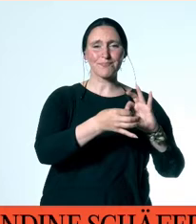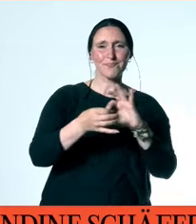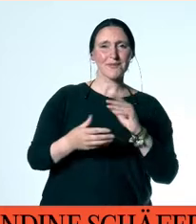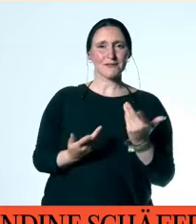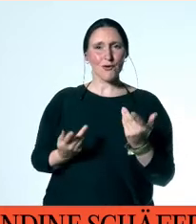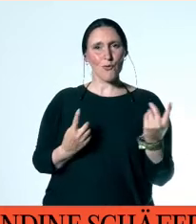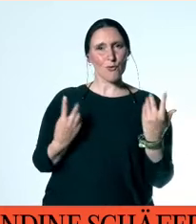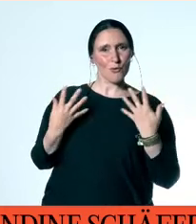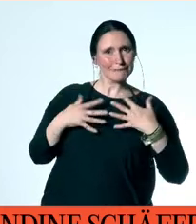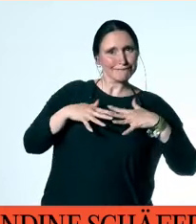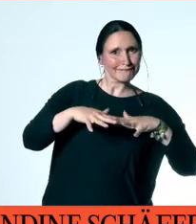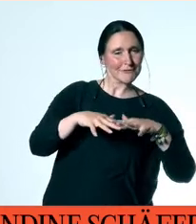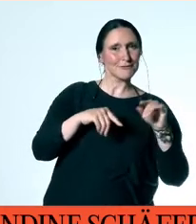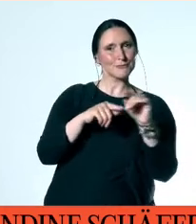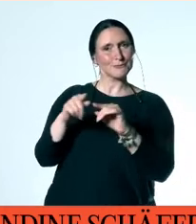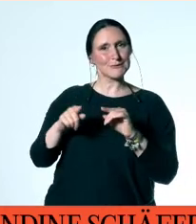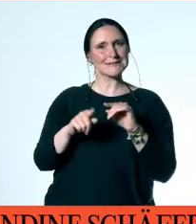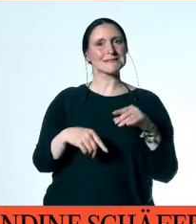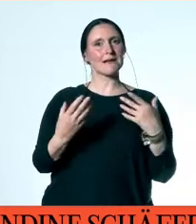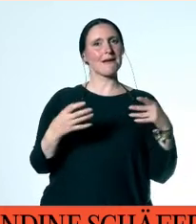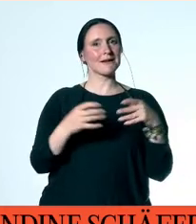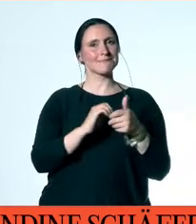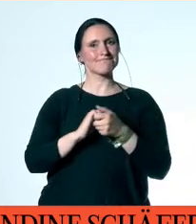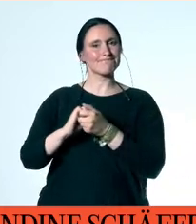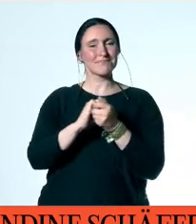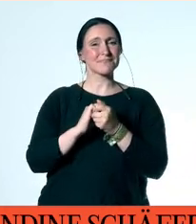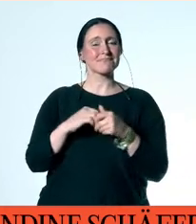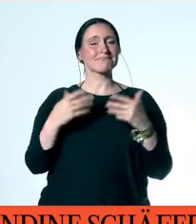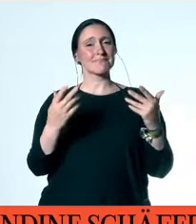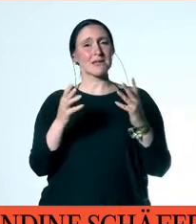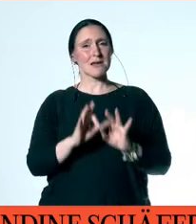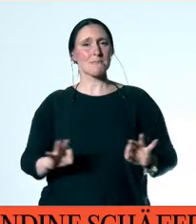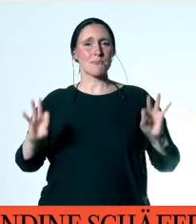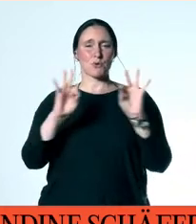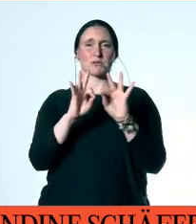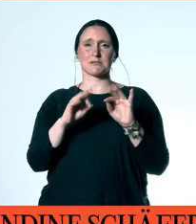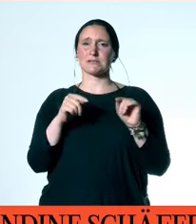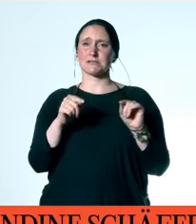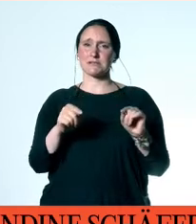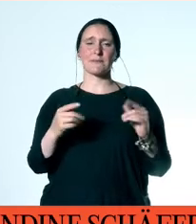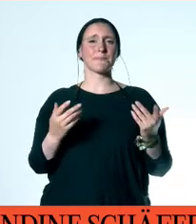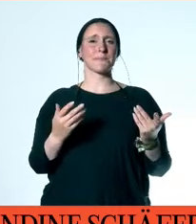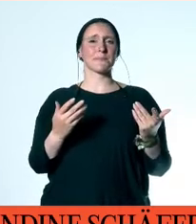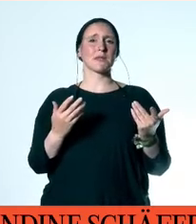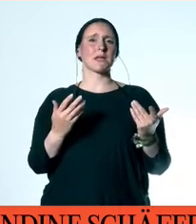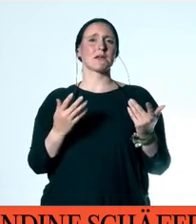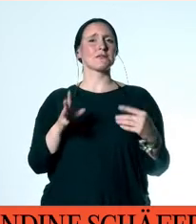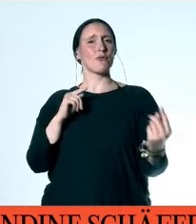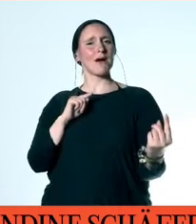Wir kooperieren in einer Vielzahl von Prozessen, sind aber eben auch Teil eines Netzwerks,